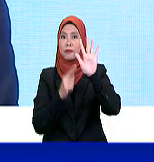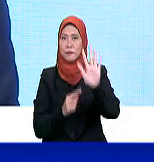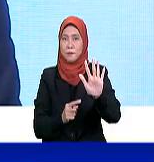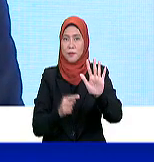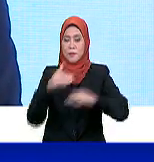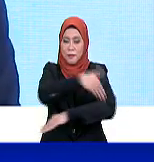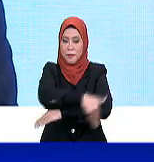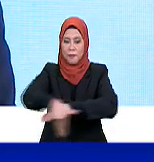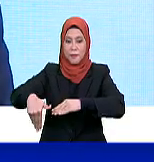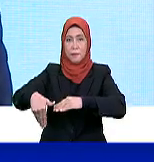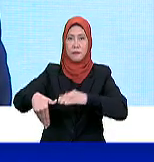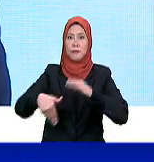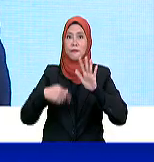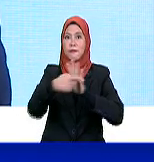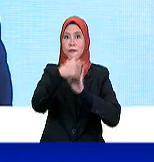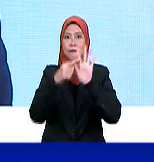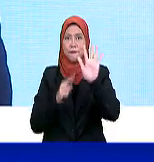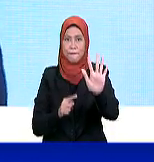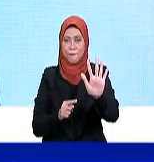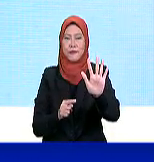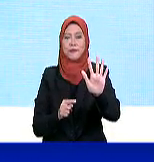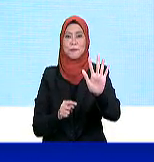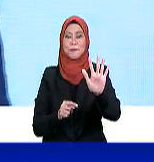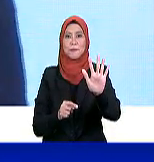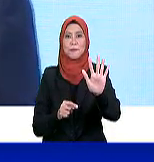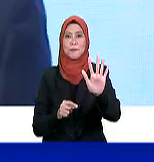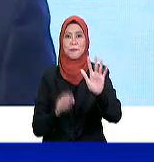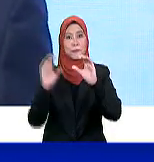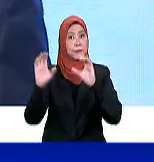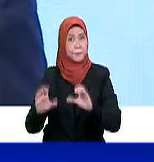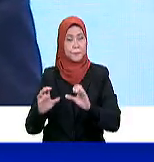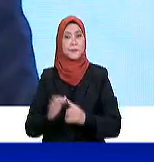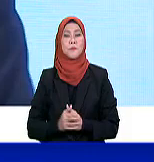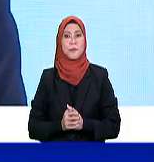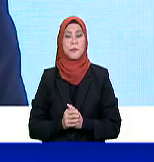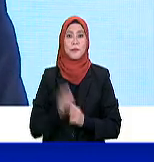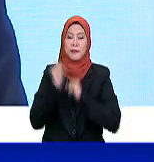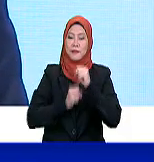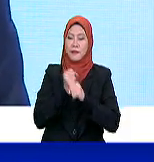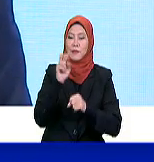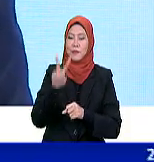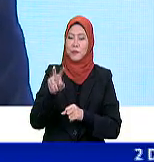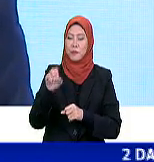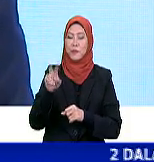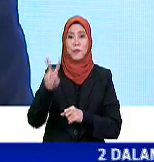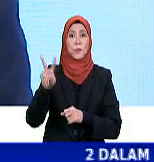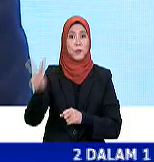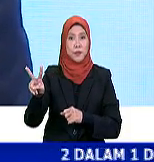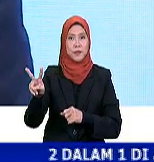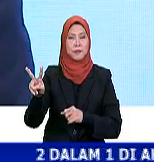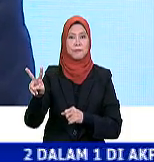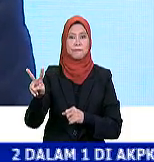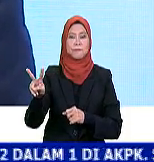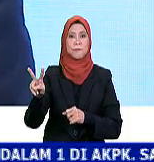sempadan hadapan 5 front approach. Yaitu pada tahun 2022, satu